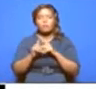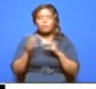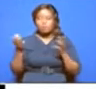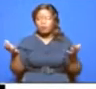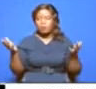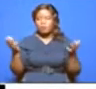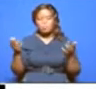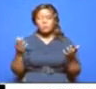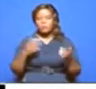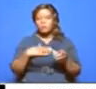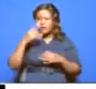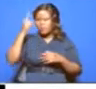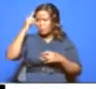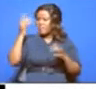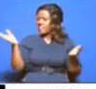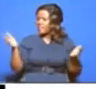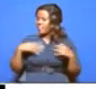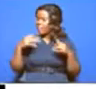I don't think there is any alarm.